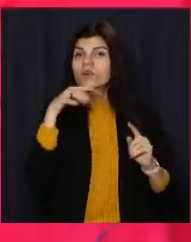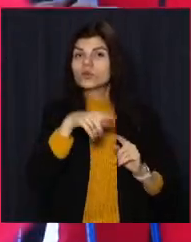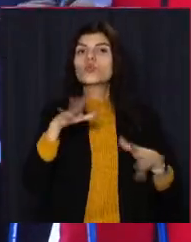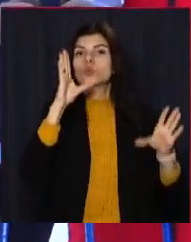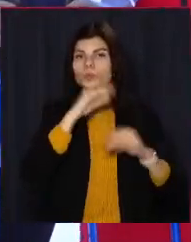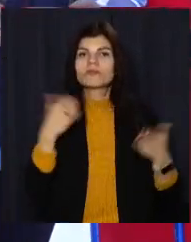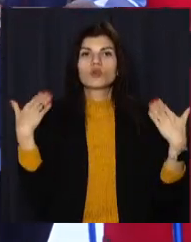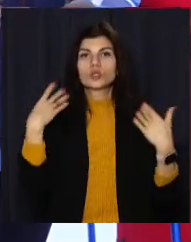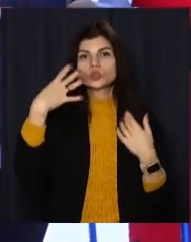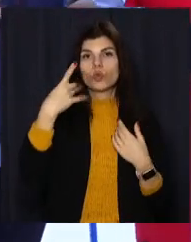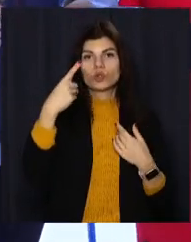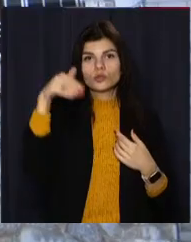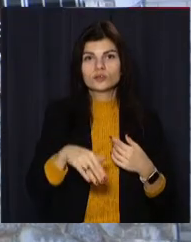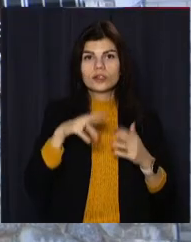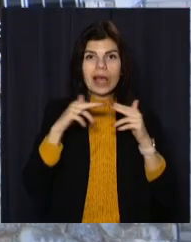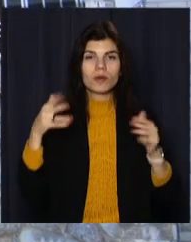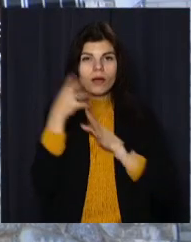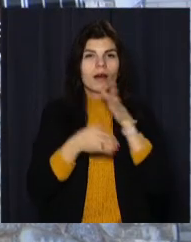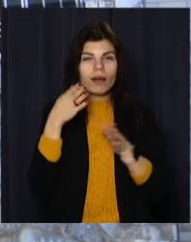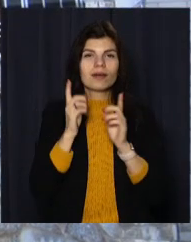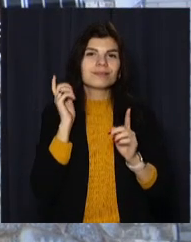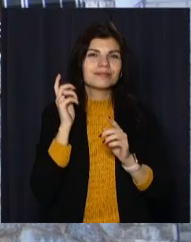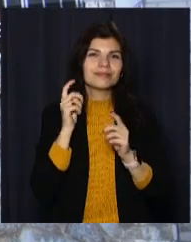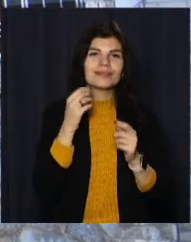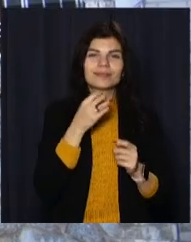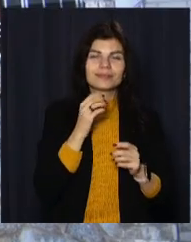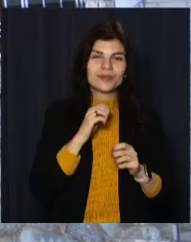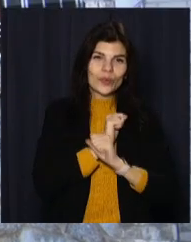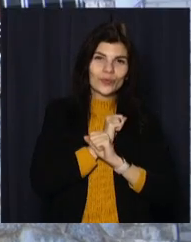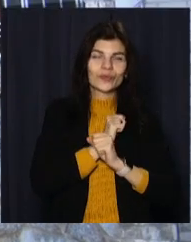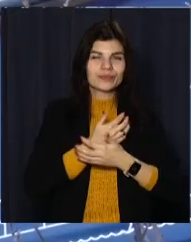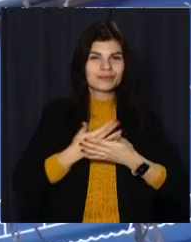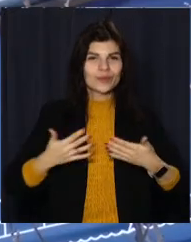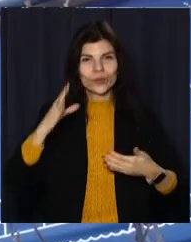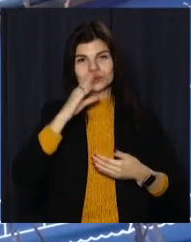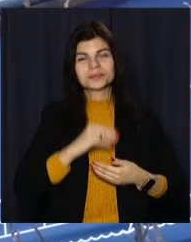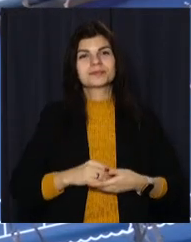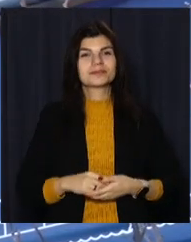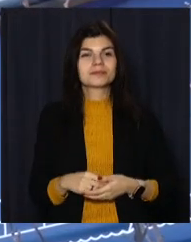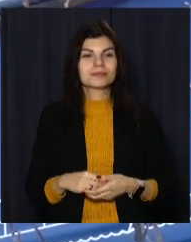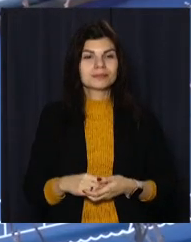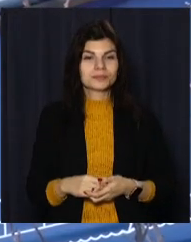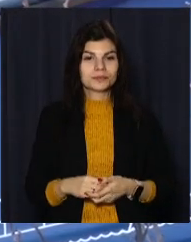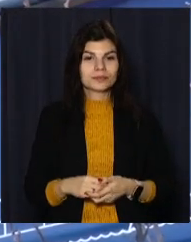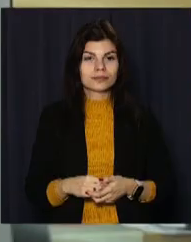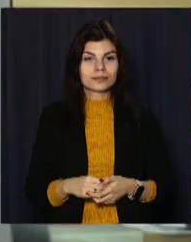відпочити 41 тисяча дніпрян. Вікторія Вахрушина, Максим Міщеряков, Open News, телеканал «Відкритий».